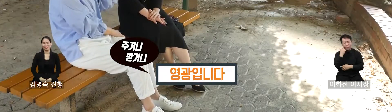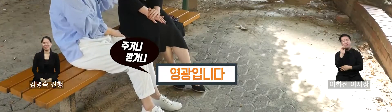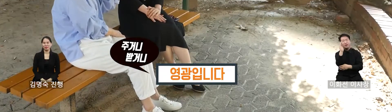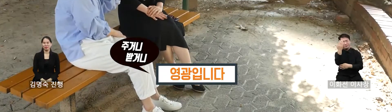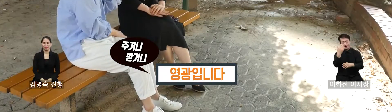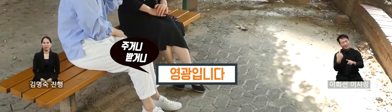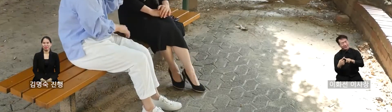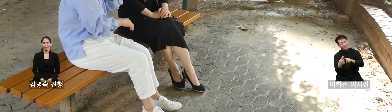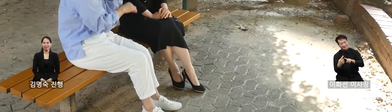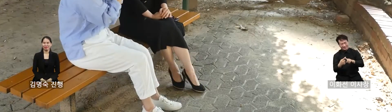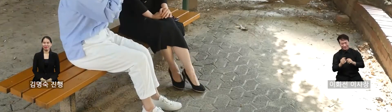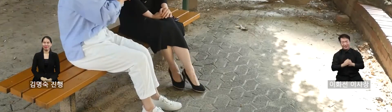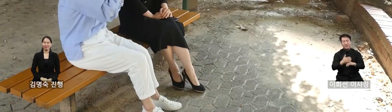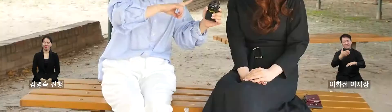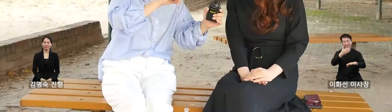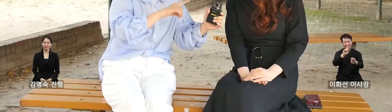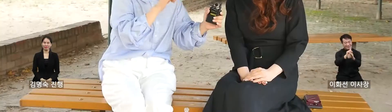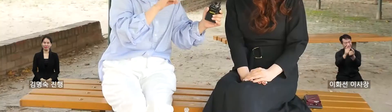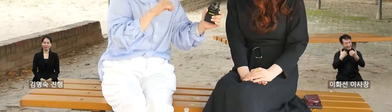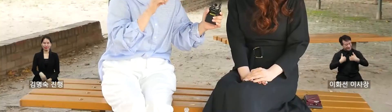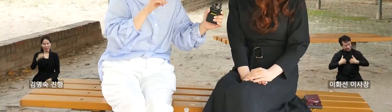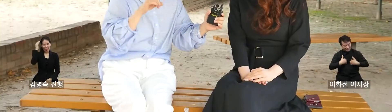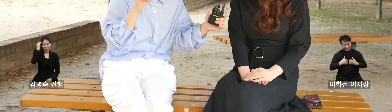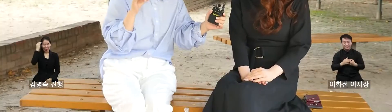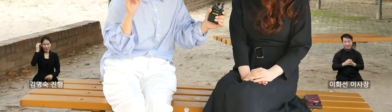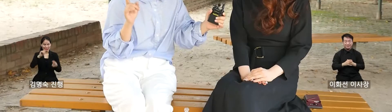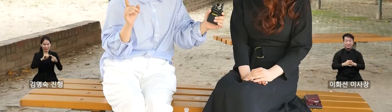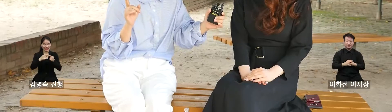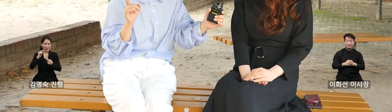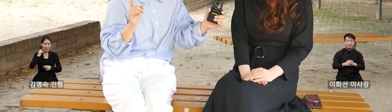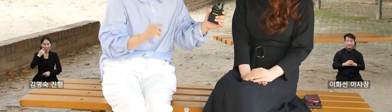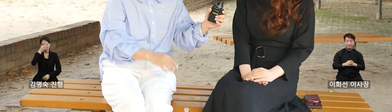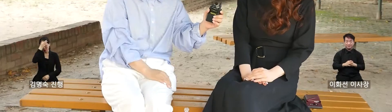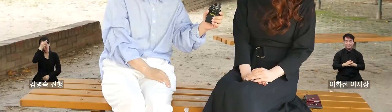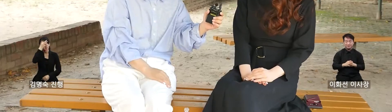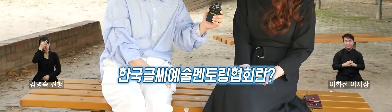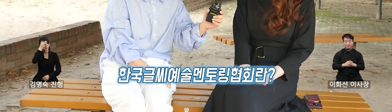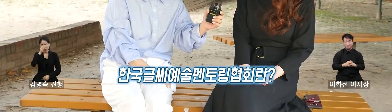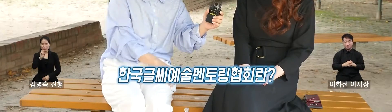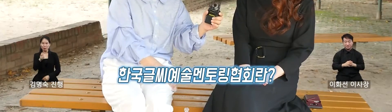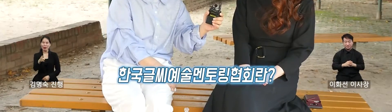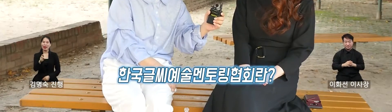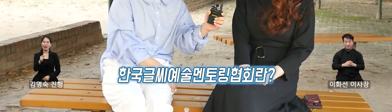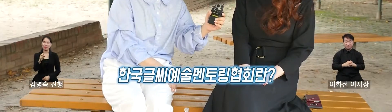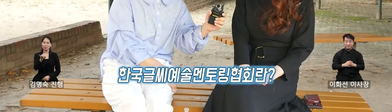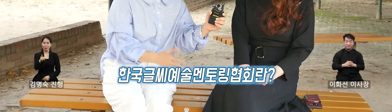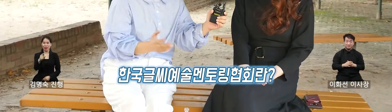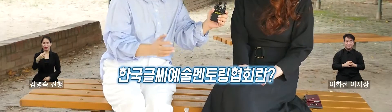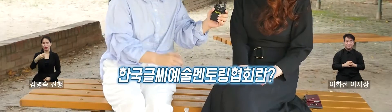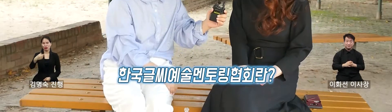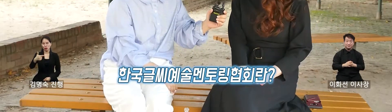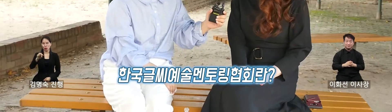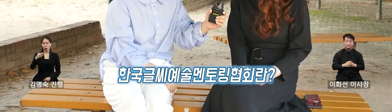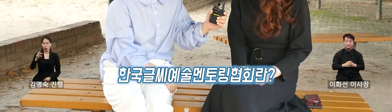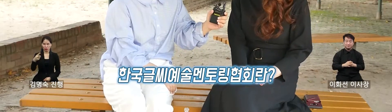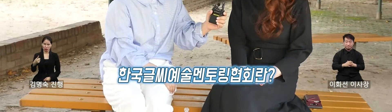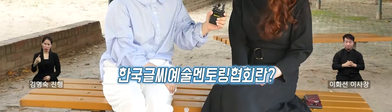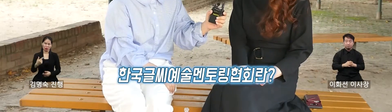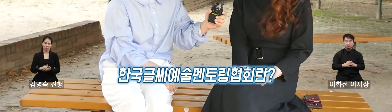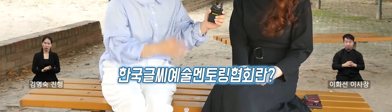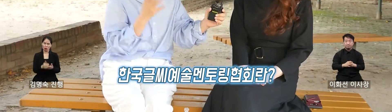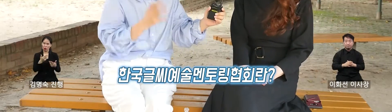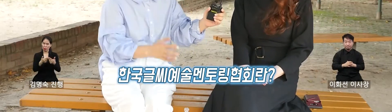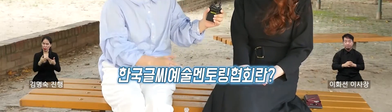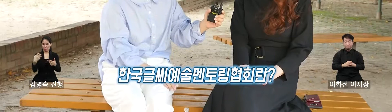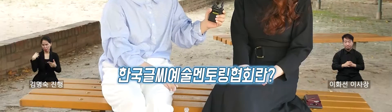영광입니다. 반갑습니다. 근데 한국 글씨 네. 예술 멘토링. 네. 이게 무슨 소린가 우리 시청자 여러분들이